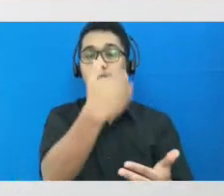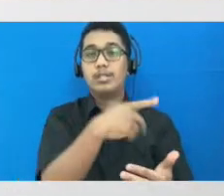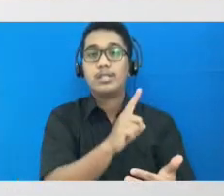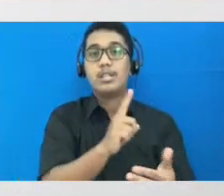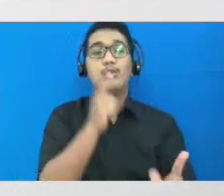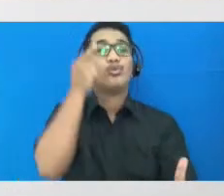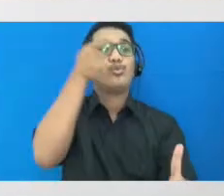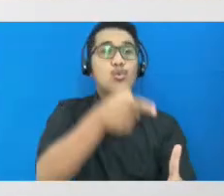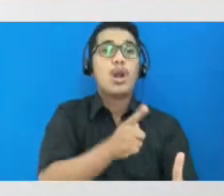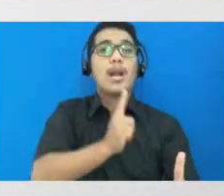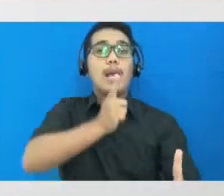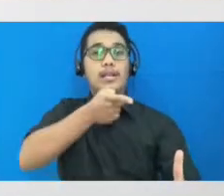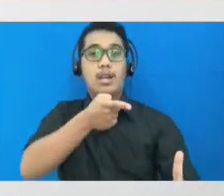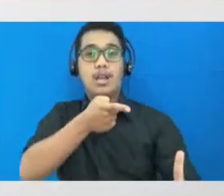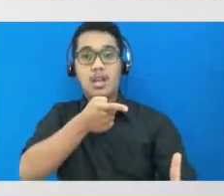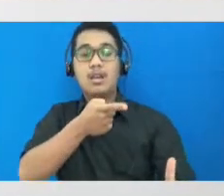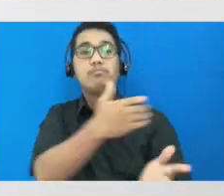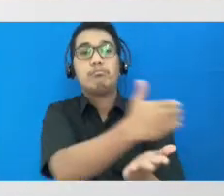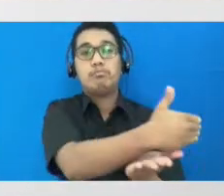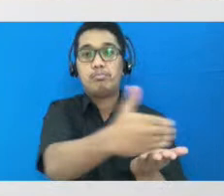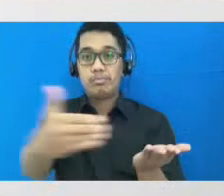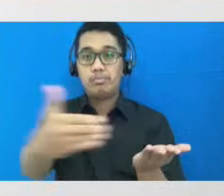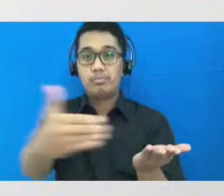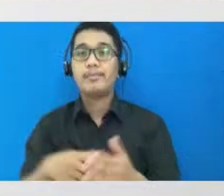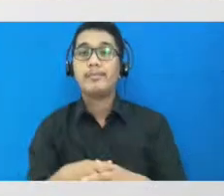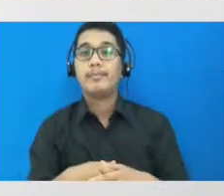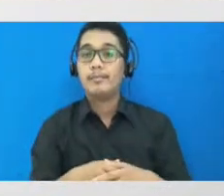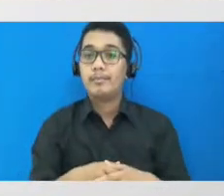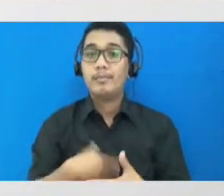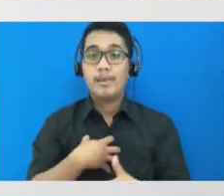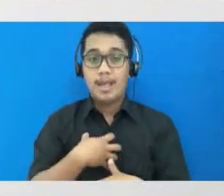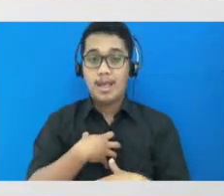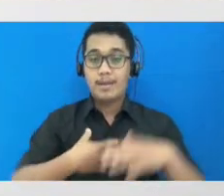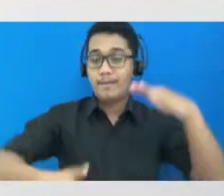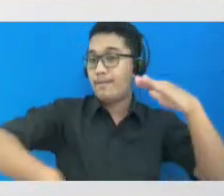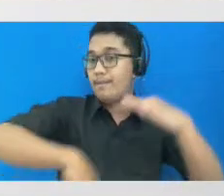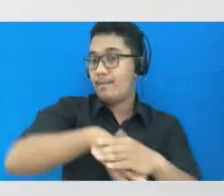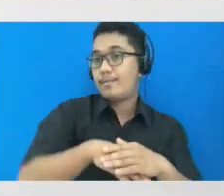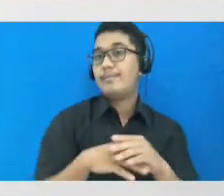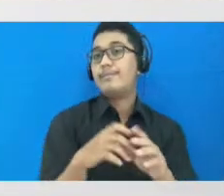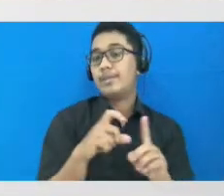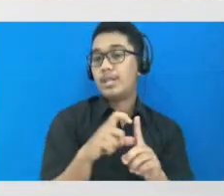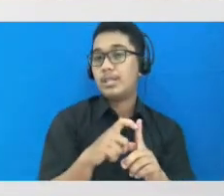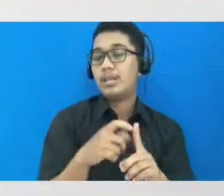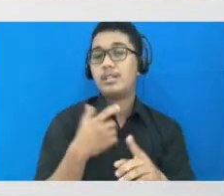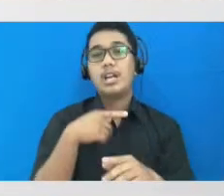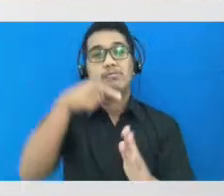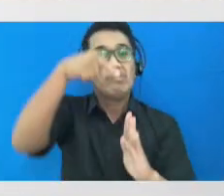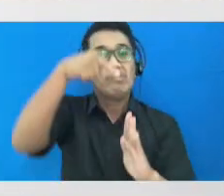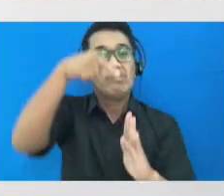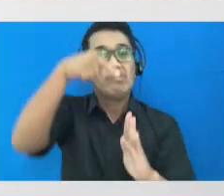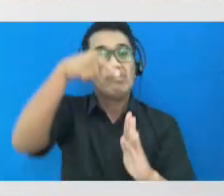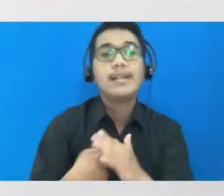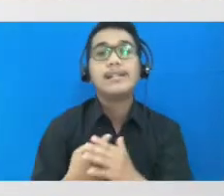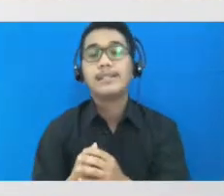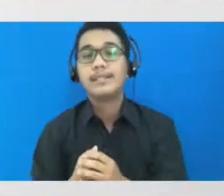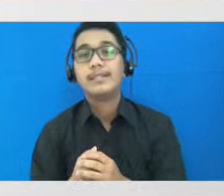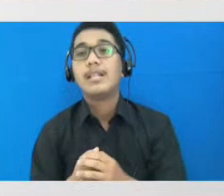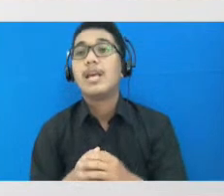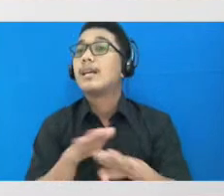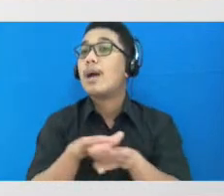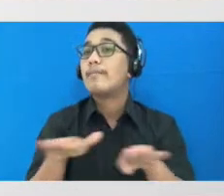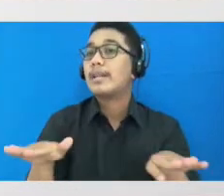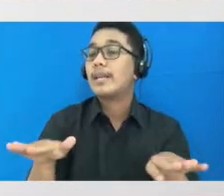tujuan yang dibatasi, pemenuhan hak-hak dari subjek data, akurasi, kemudian